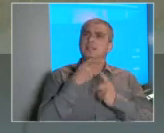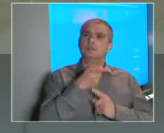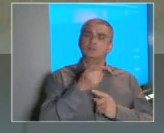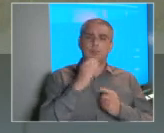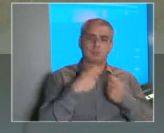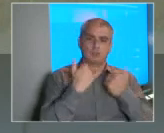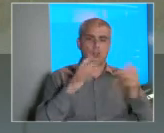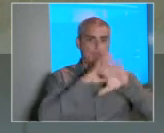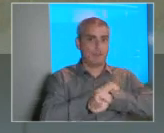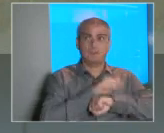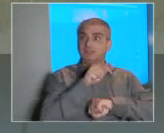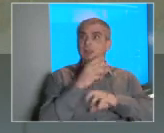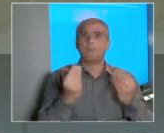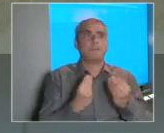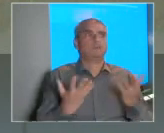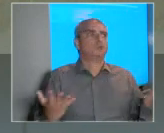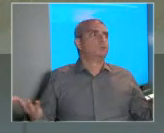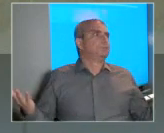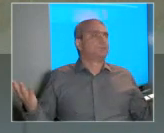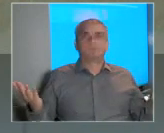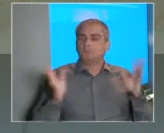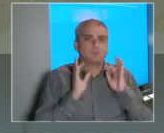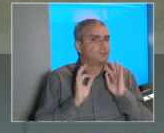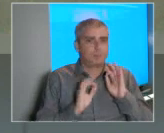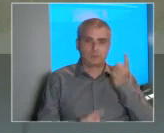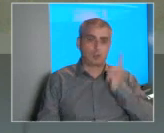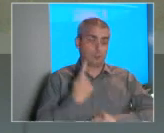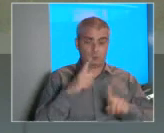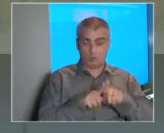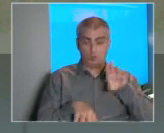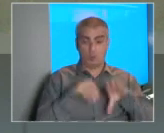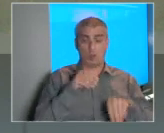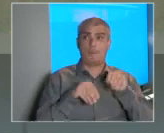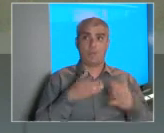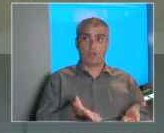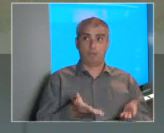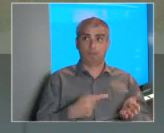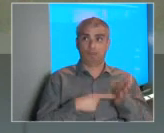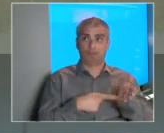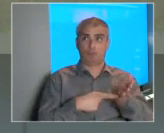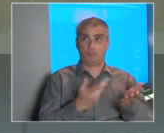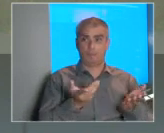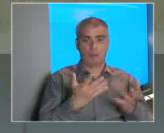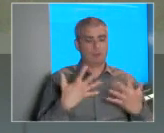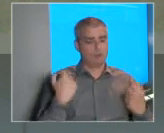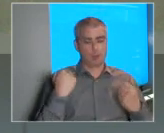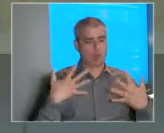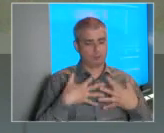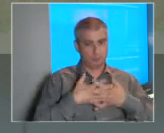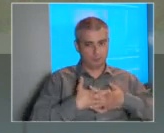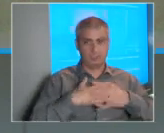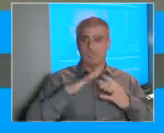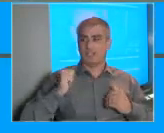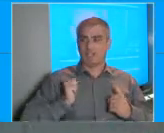לגבי הערב. תשמע, זה משהו שהוא הוא באמת יוצא דופן, כמו הבחירות הללו, כלומר, מאחדים כוחות, גלי